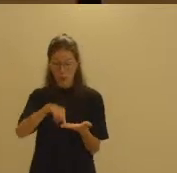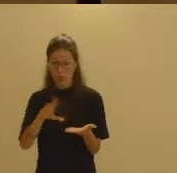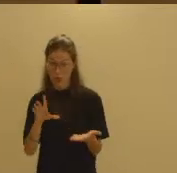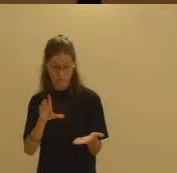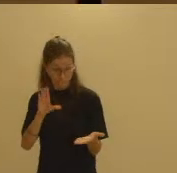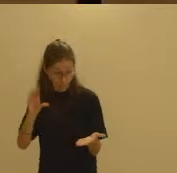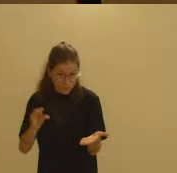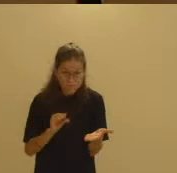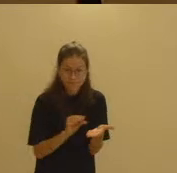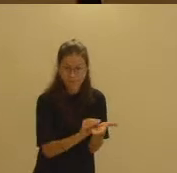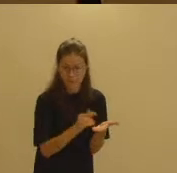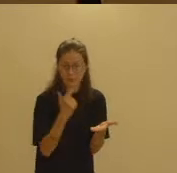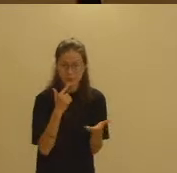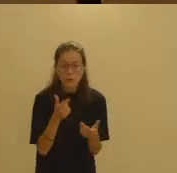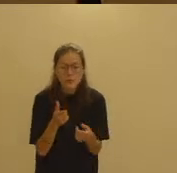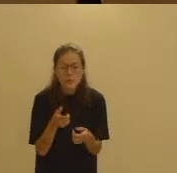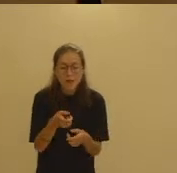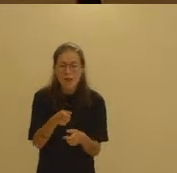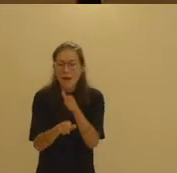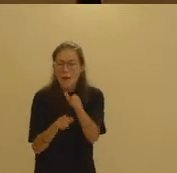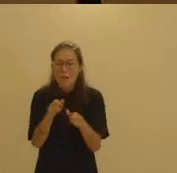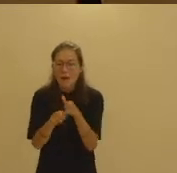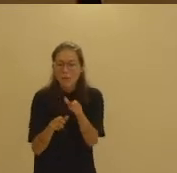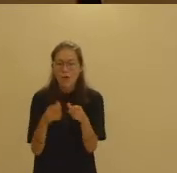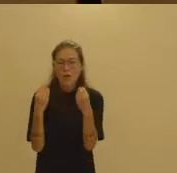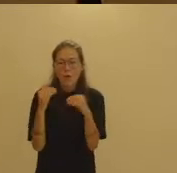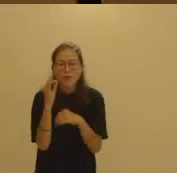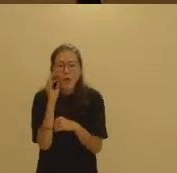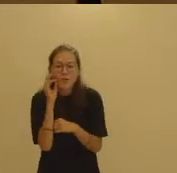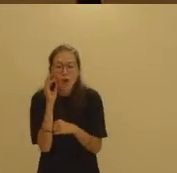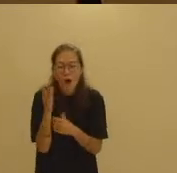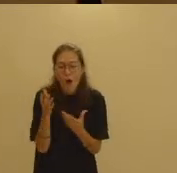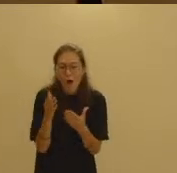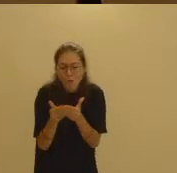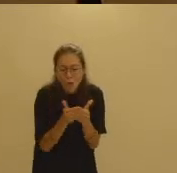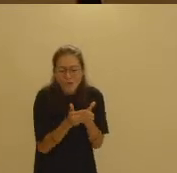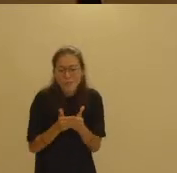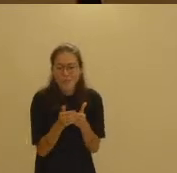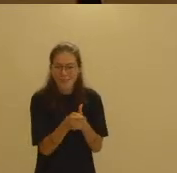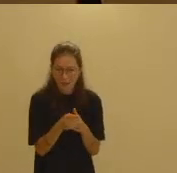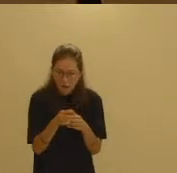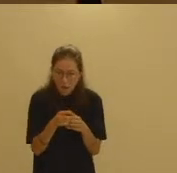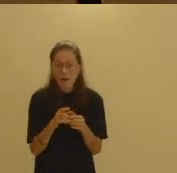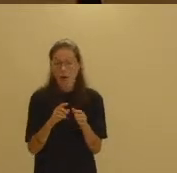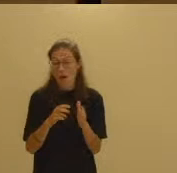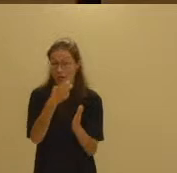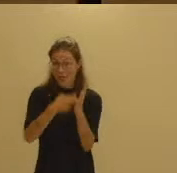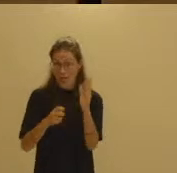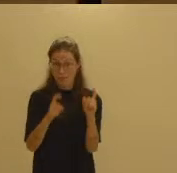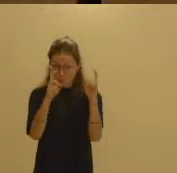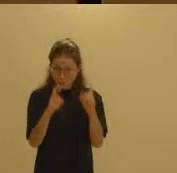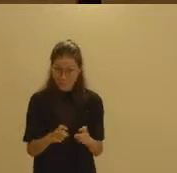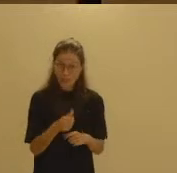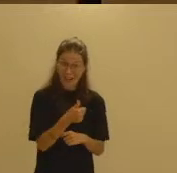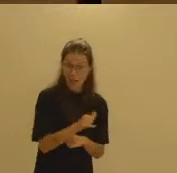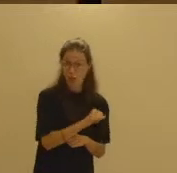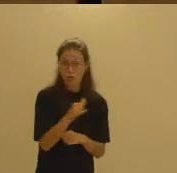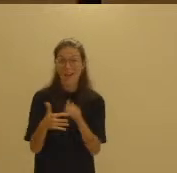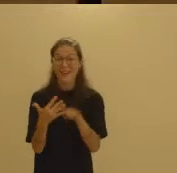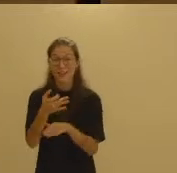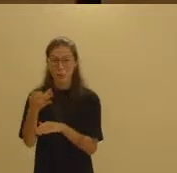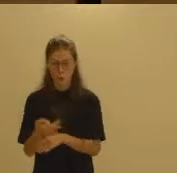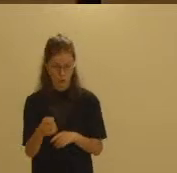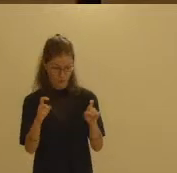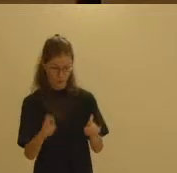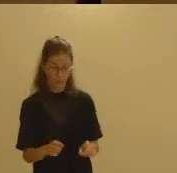charge de la taxe foncière pour les petits commerçants de proximité. L'abattement peut varier de 1 à 15%. Il